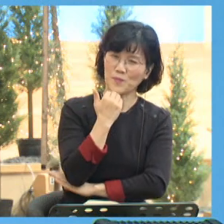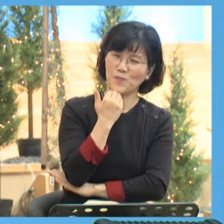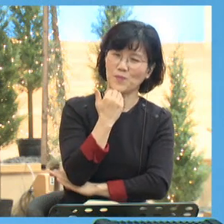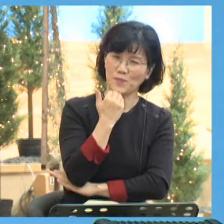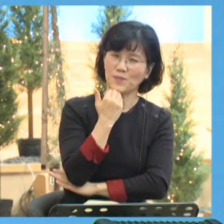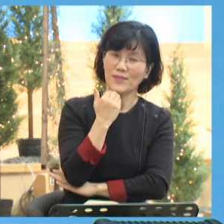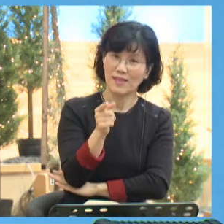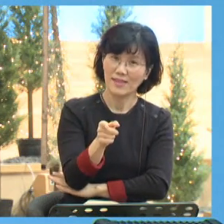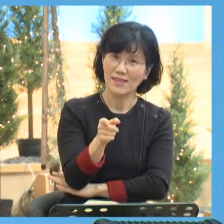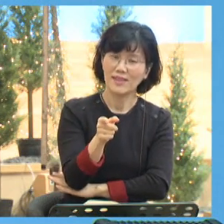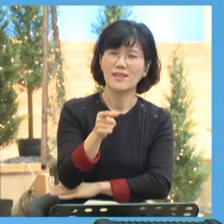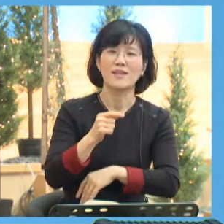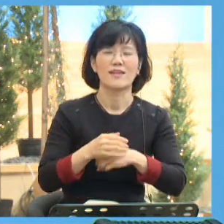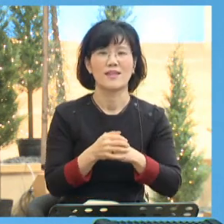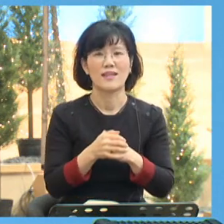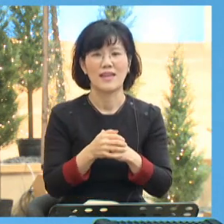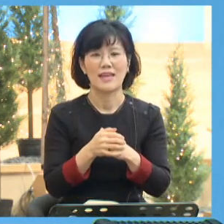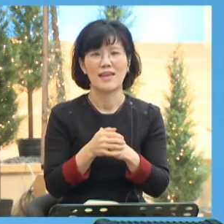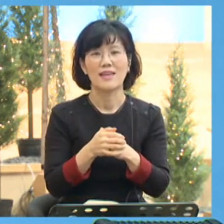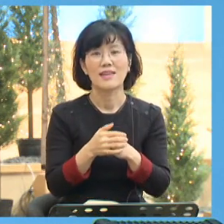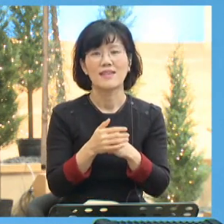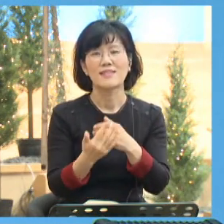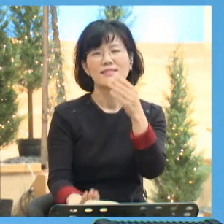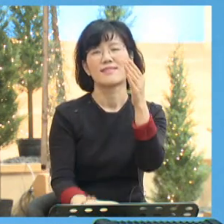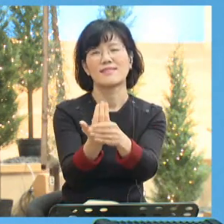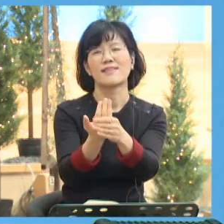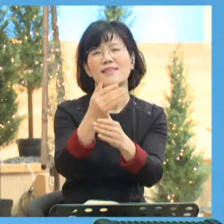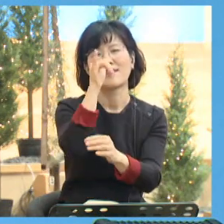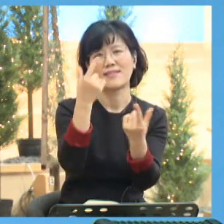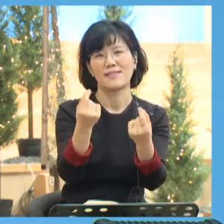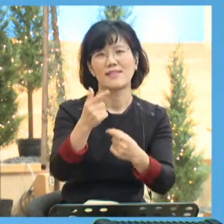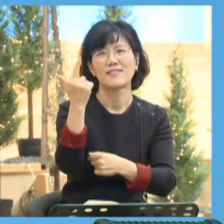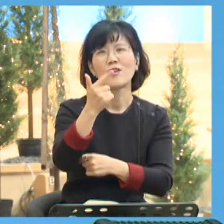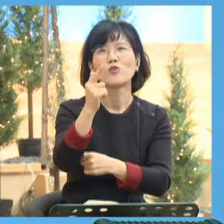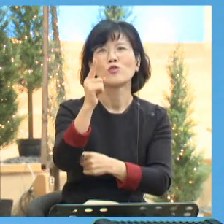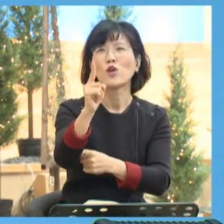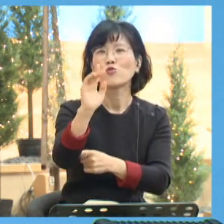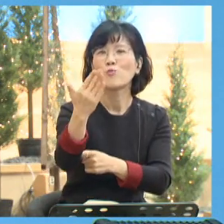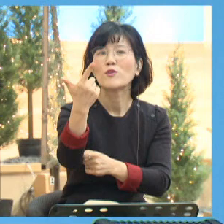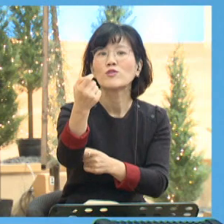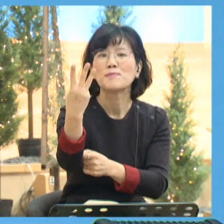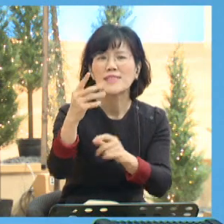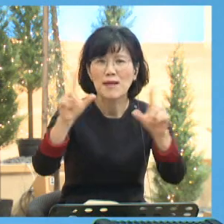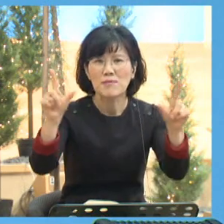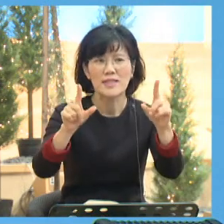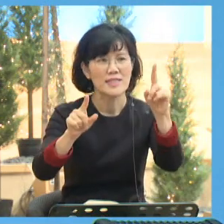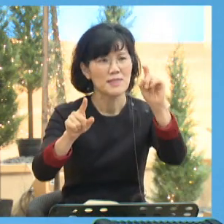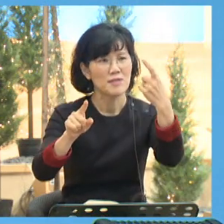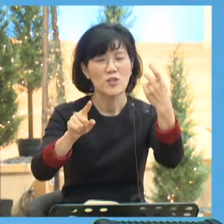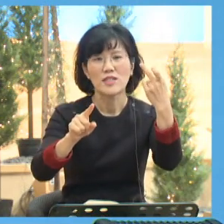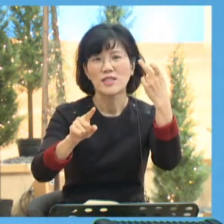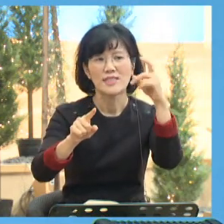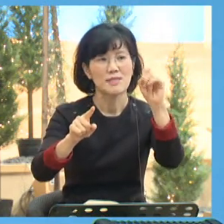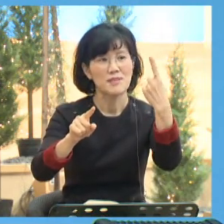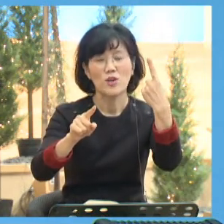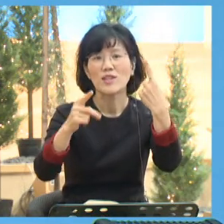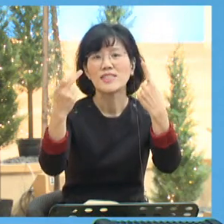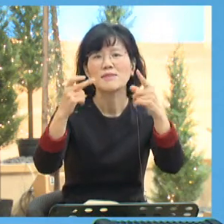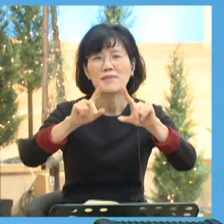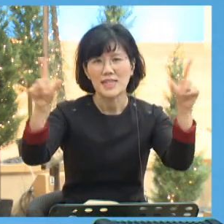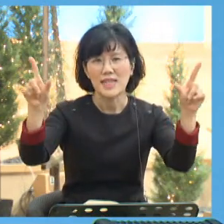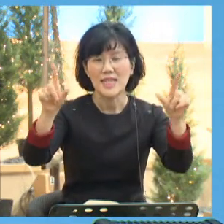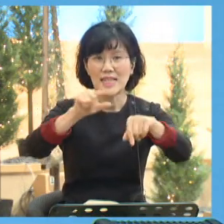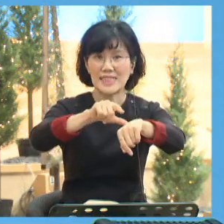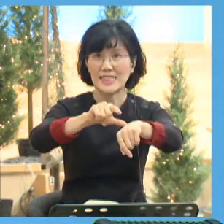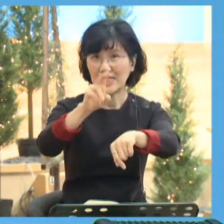기다렸다가 이를 치는데 1963년 11월 12일 시계 바늘이 정오를